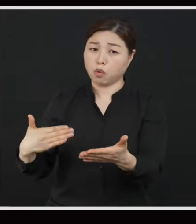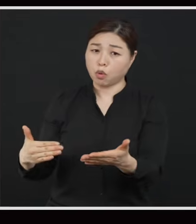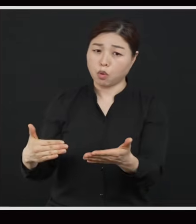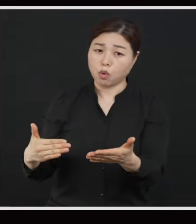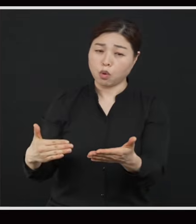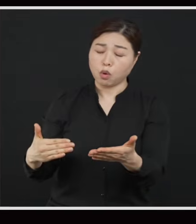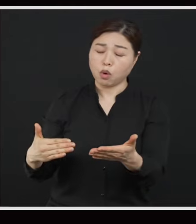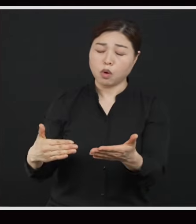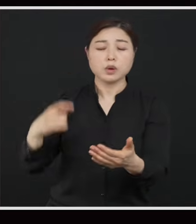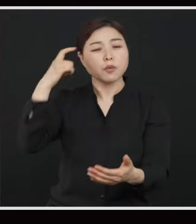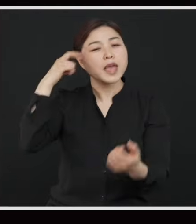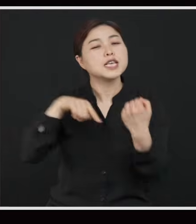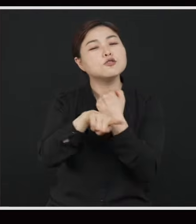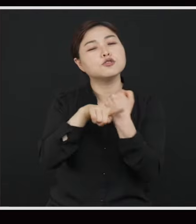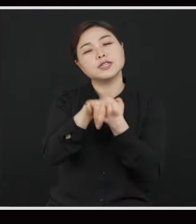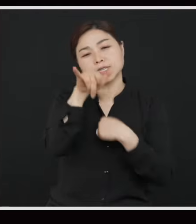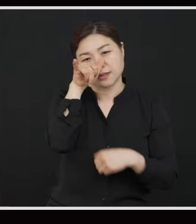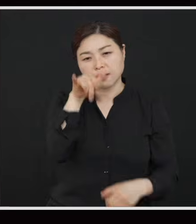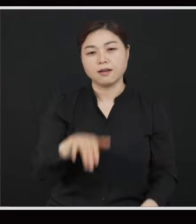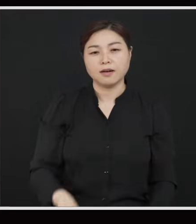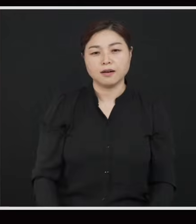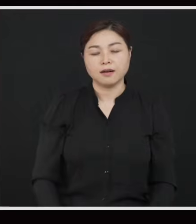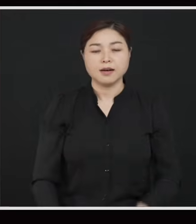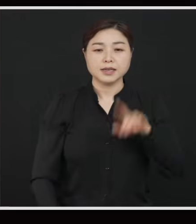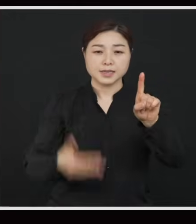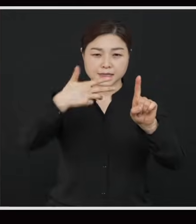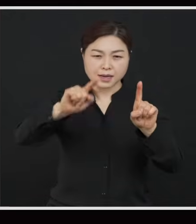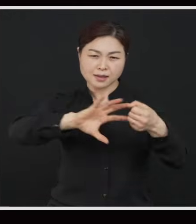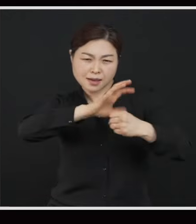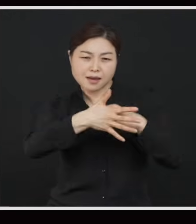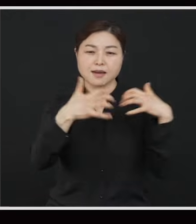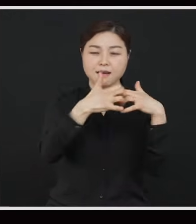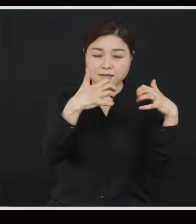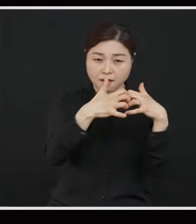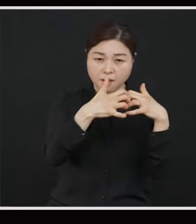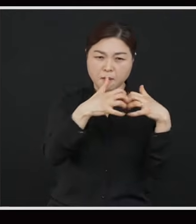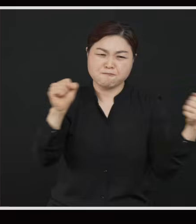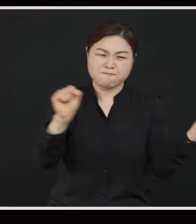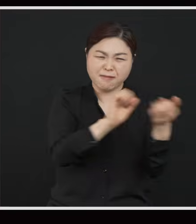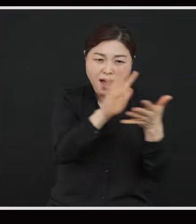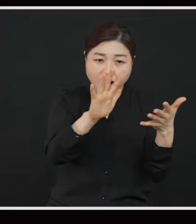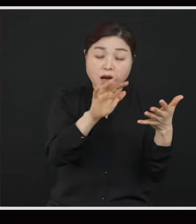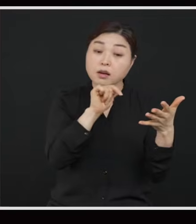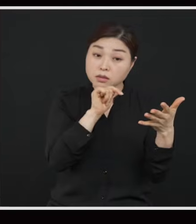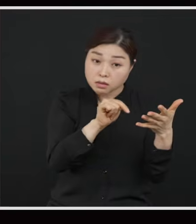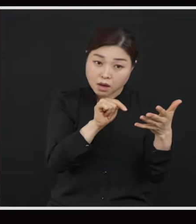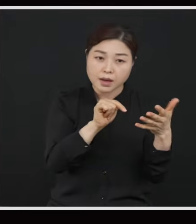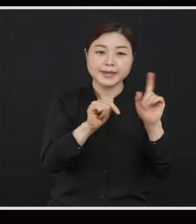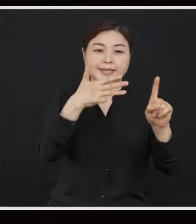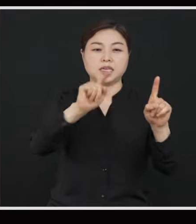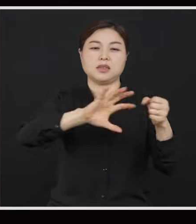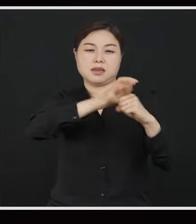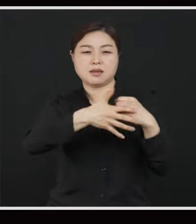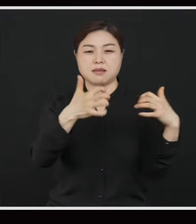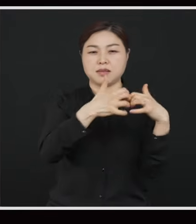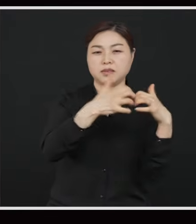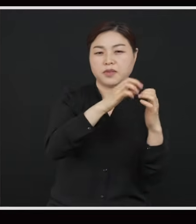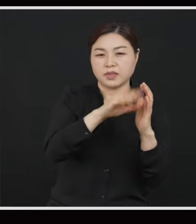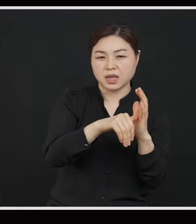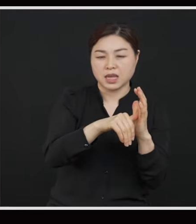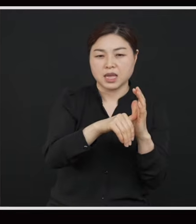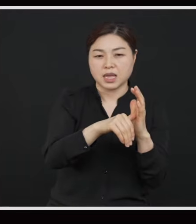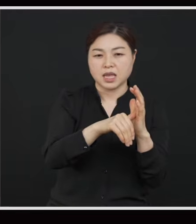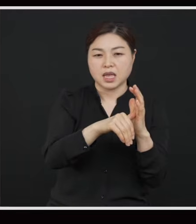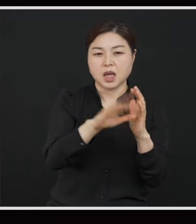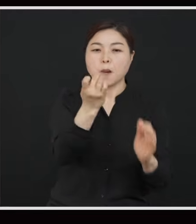좀 비극적인 스토리가 있는데 1차 세계대전이 터지죠. 근데 1차 세계대전